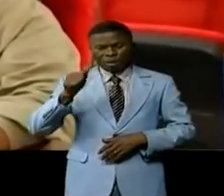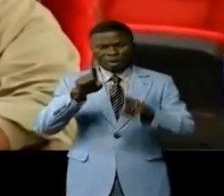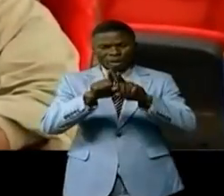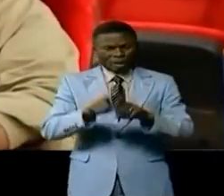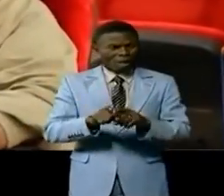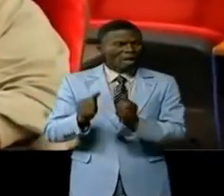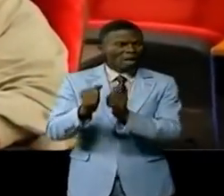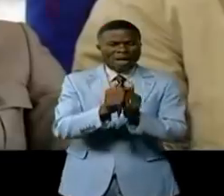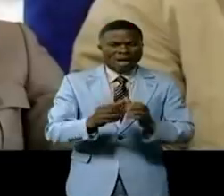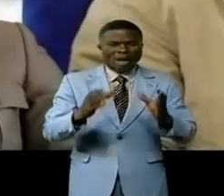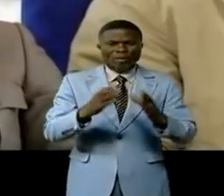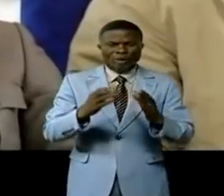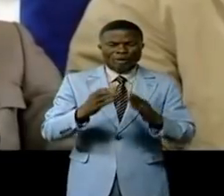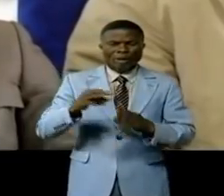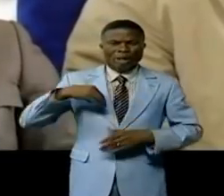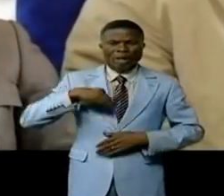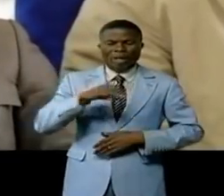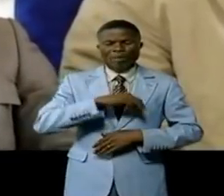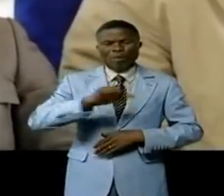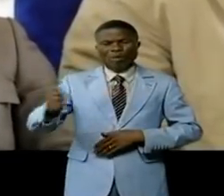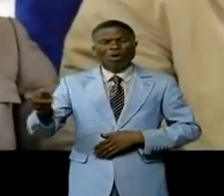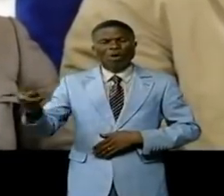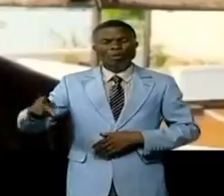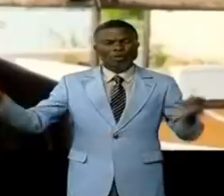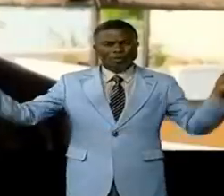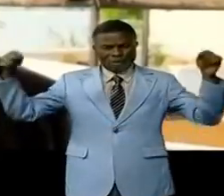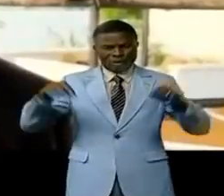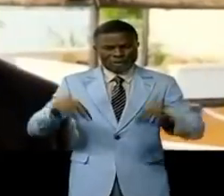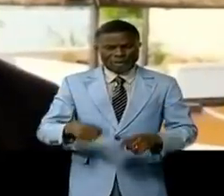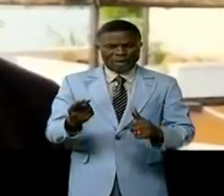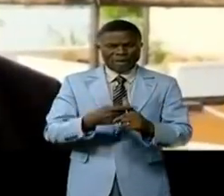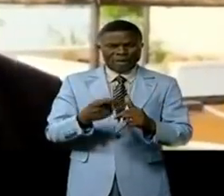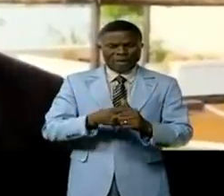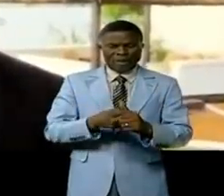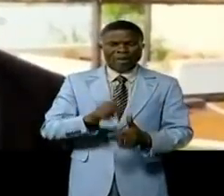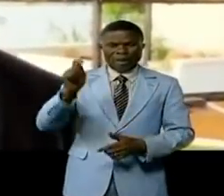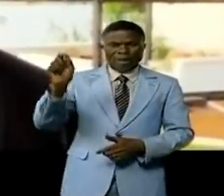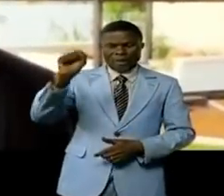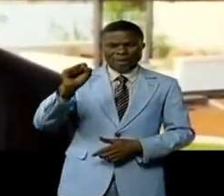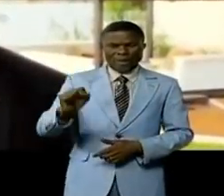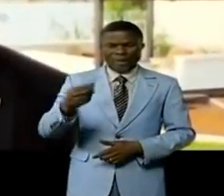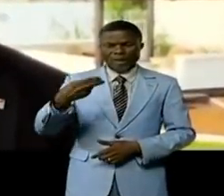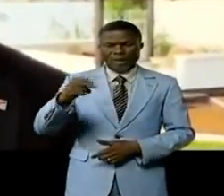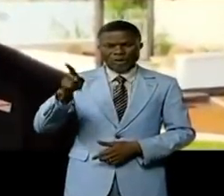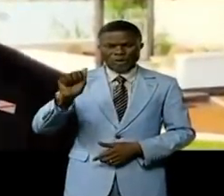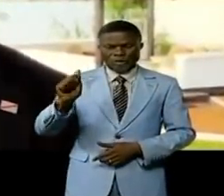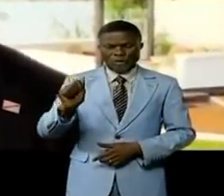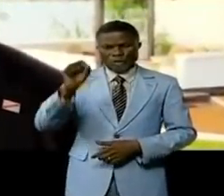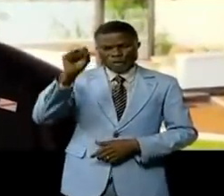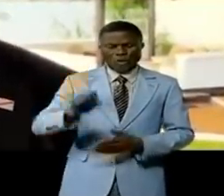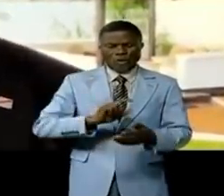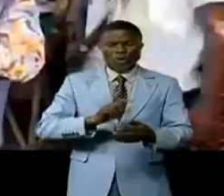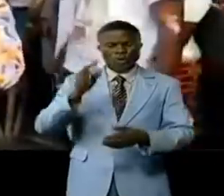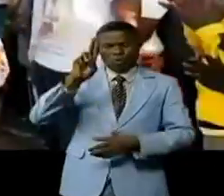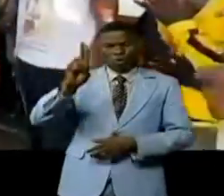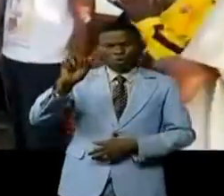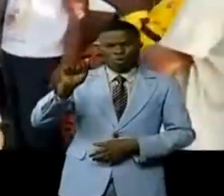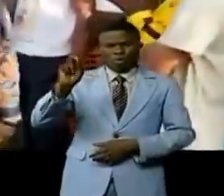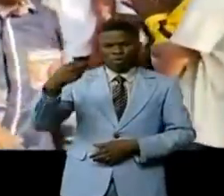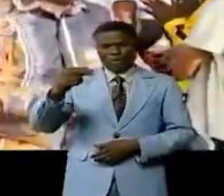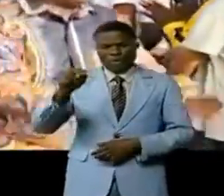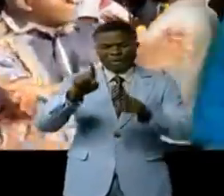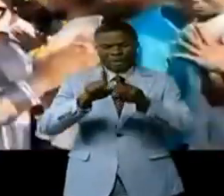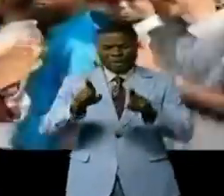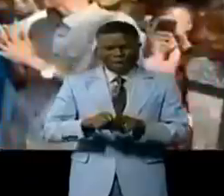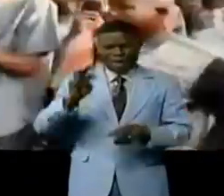était aussi avec les membres des autres provinces, notamment de la Chuapa, du Nord Ubangi, du Sud Ubangi et de la Mongala. Pour nous, une très